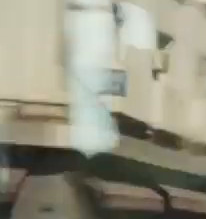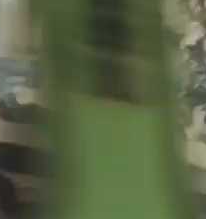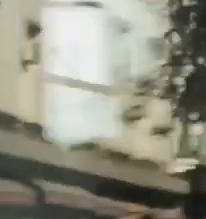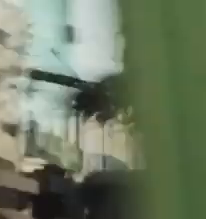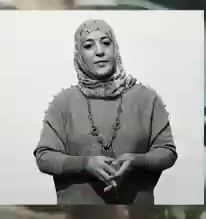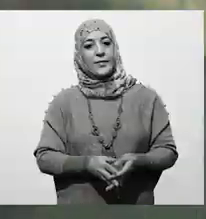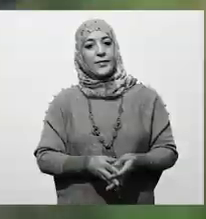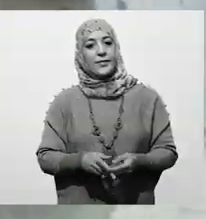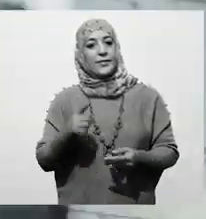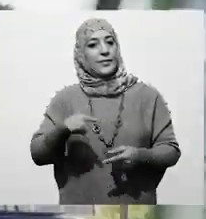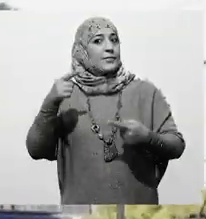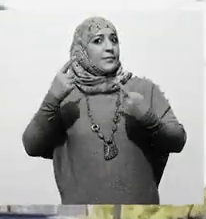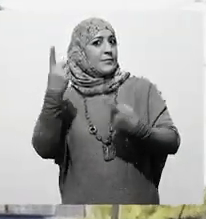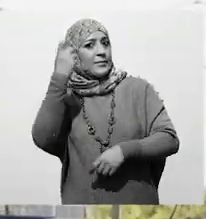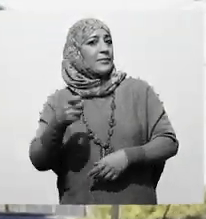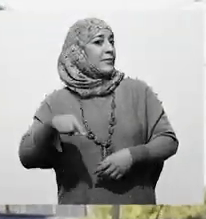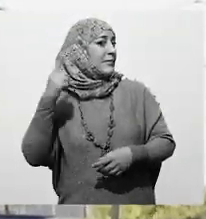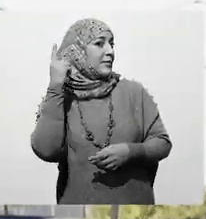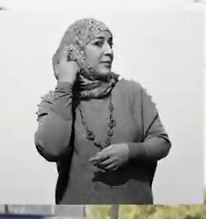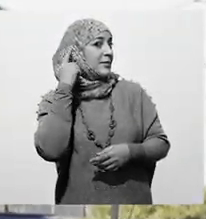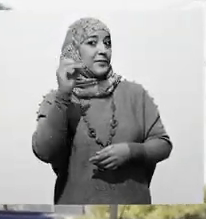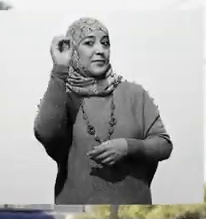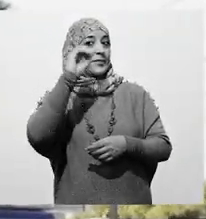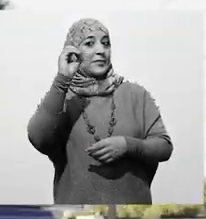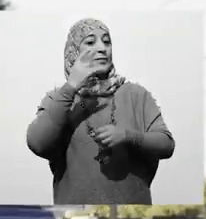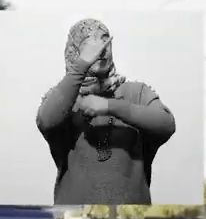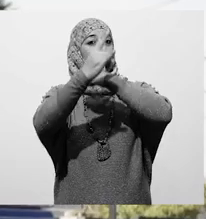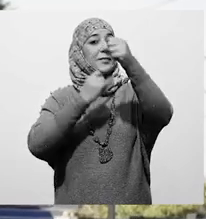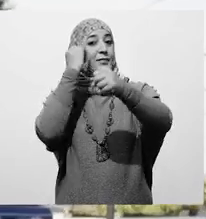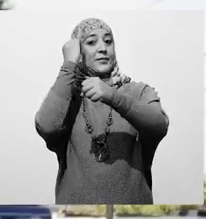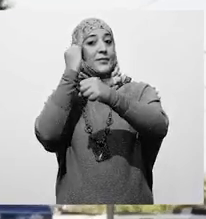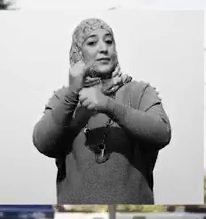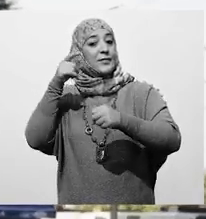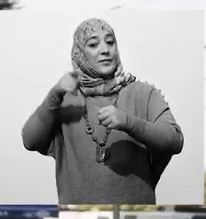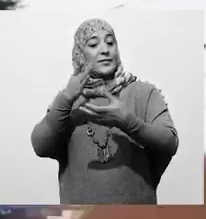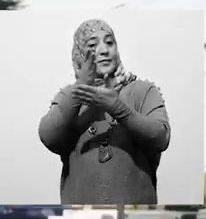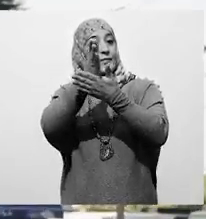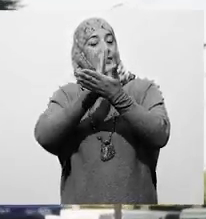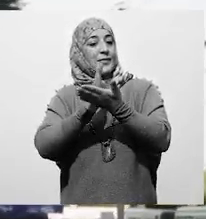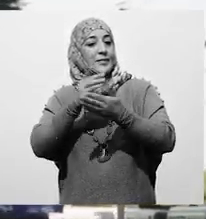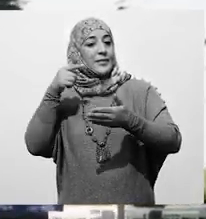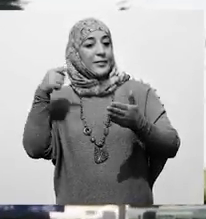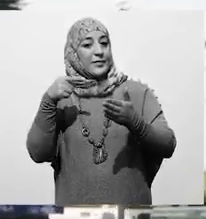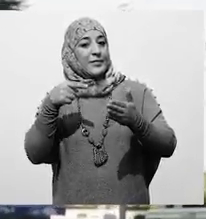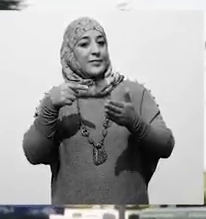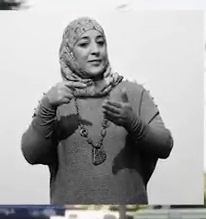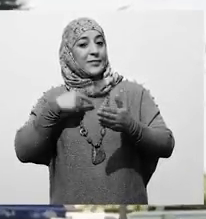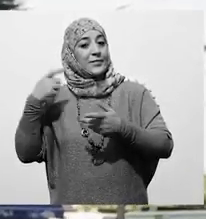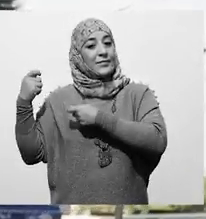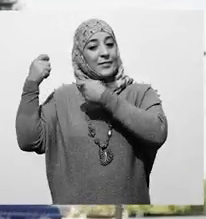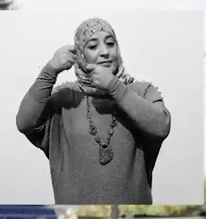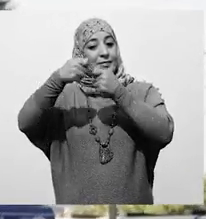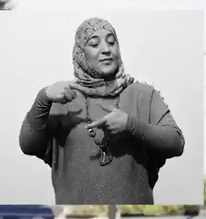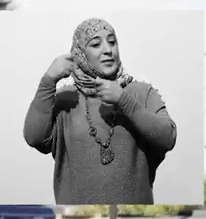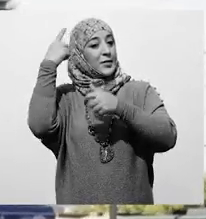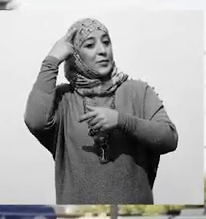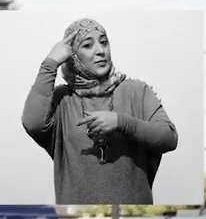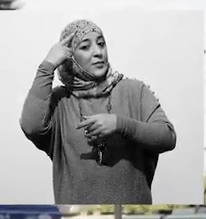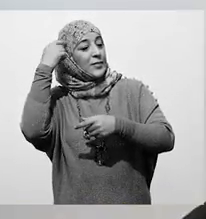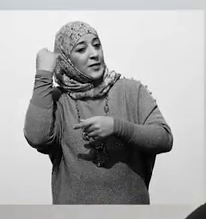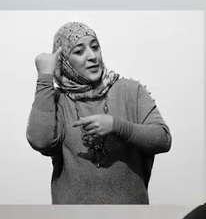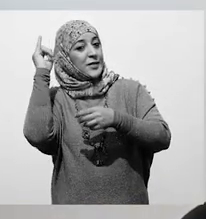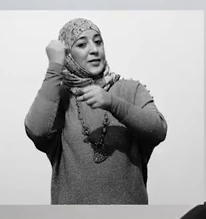à l'islam au nord mali à ramla appel à projets web start up non la brise initiatives